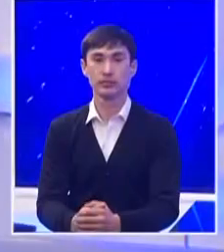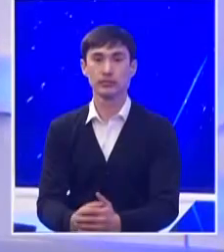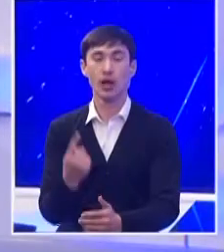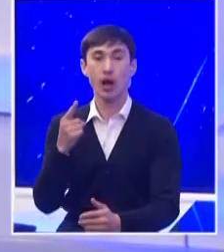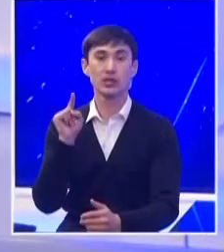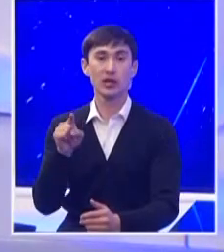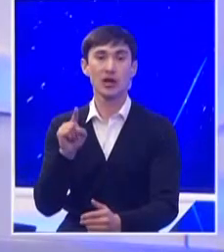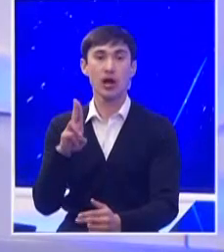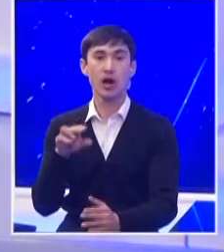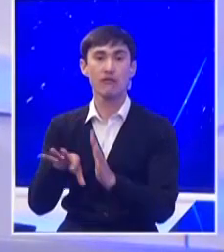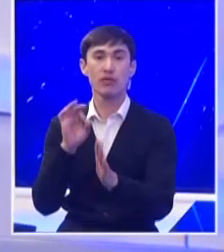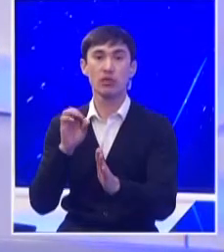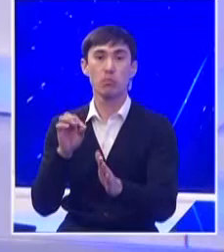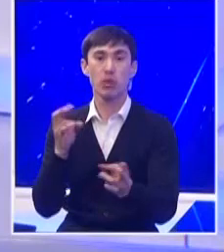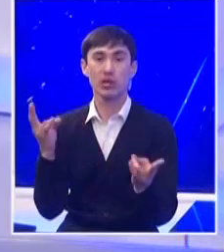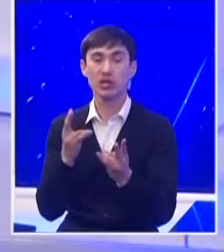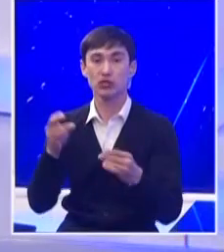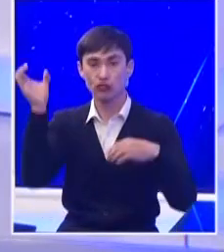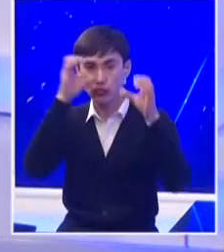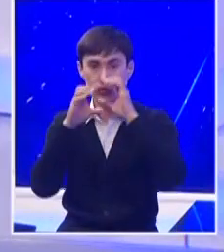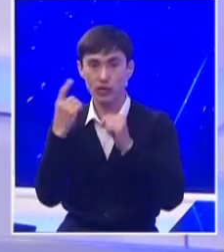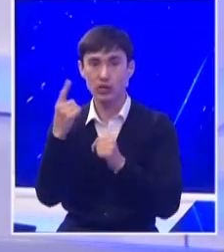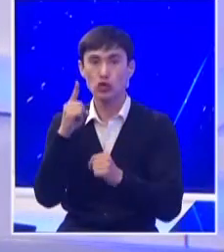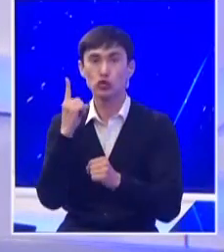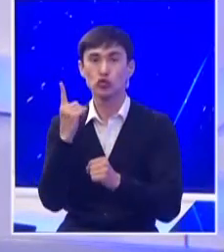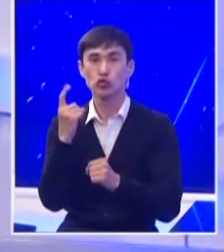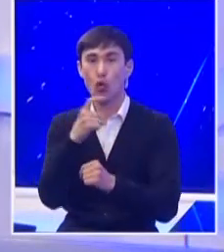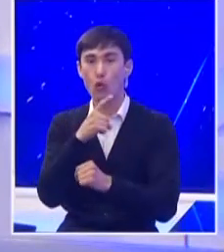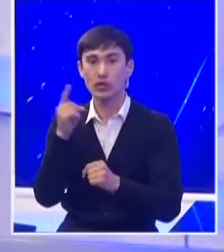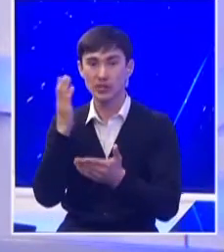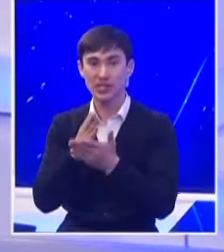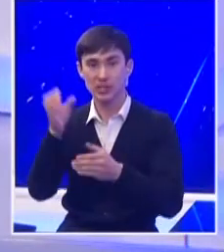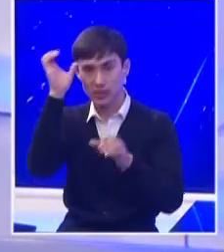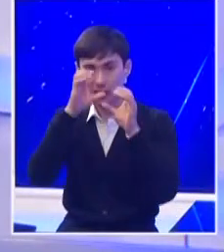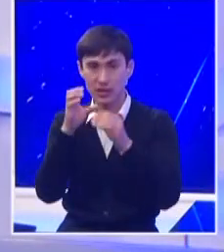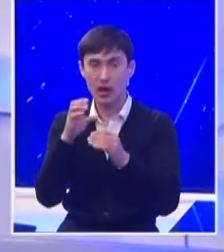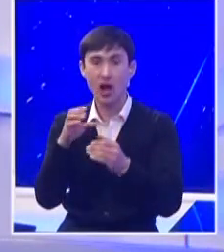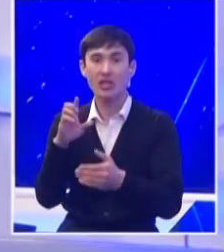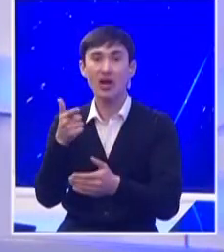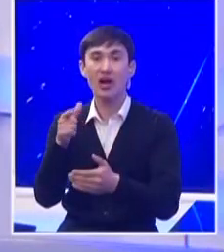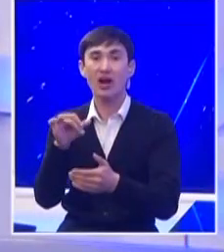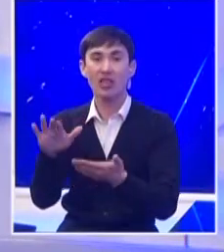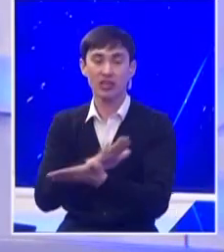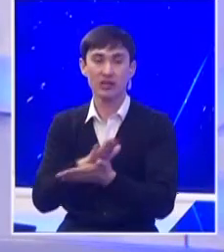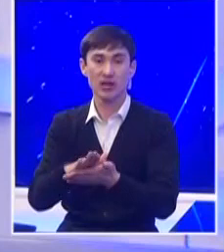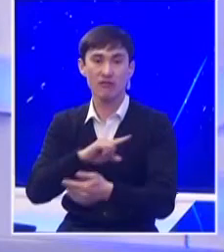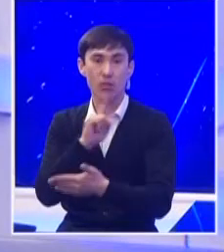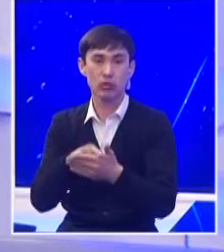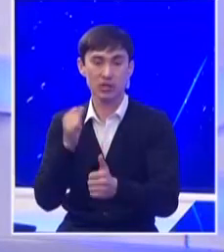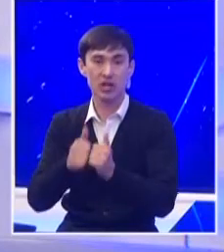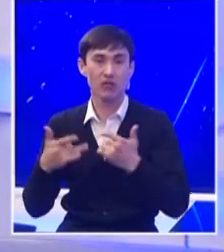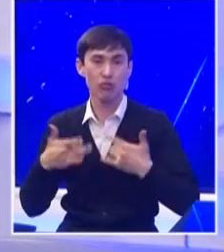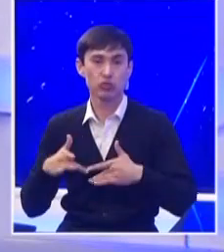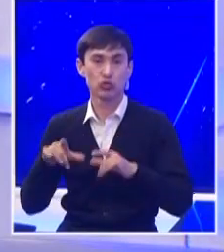В один клик. Как выбрать подходящий вуз из сотен имеющихся в стране, причем на грант? Этим вопросом задается почти каждый выпускник